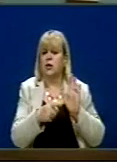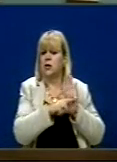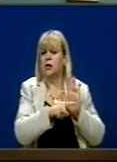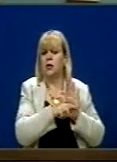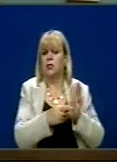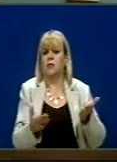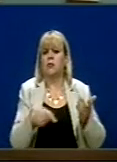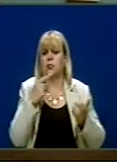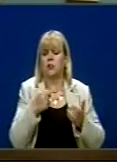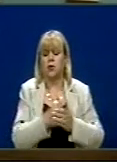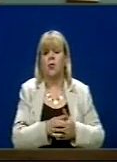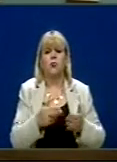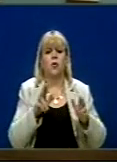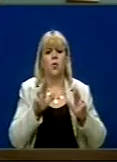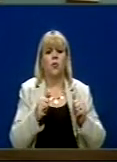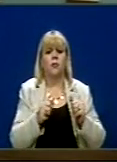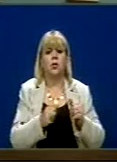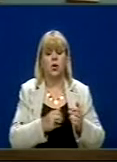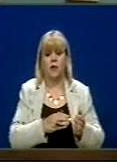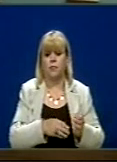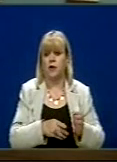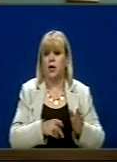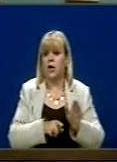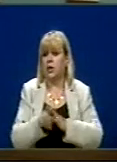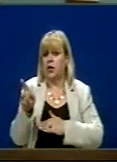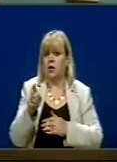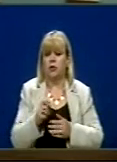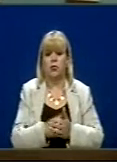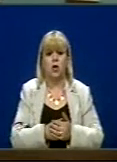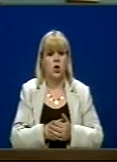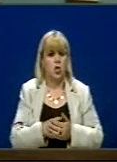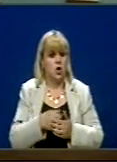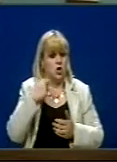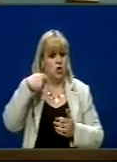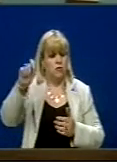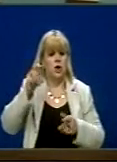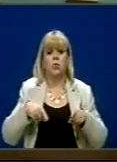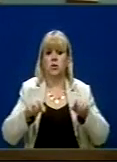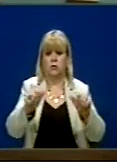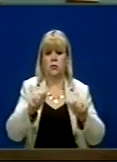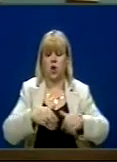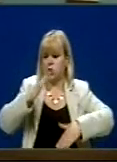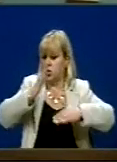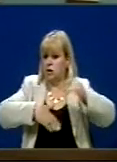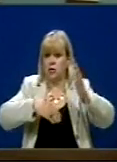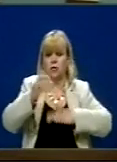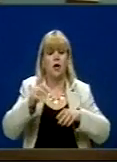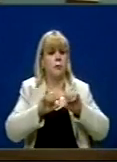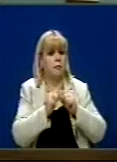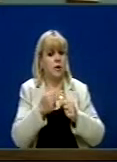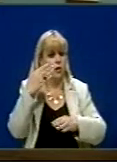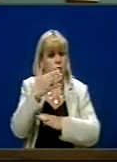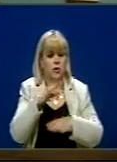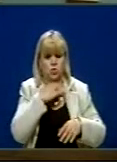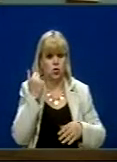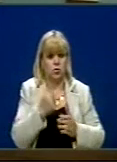sepse ku ka mundësi të iket nga shpronësimet e shtrenjta, nga ndërtimet e mëdha që kanë ndodhur, dëmtohen të afarizmin më